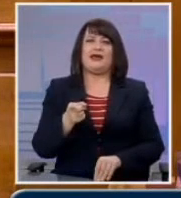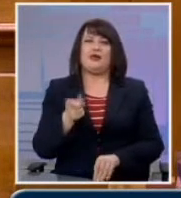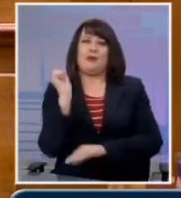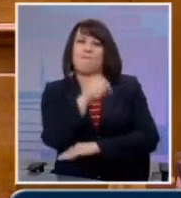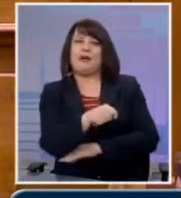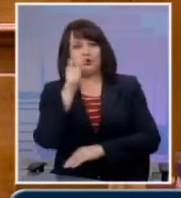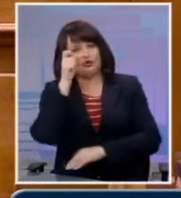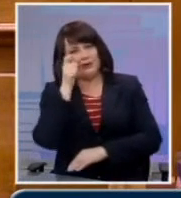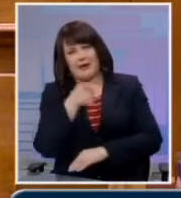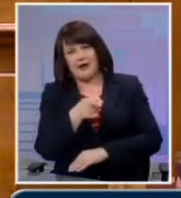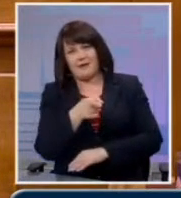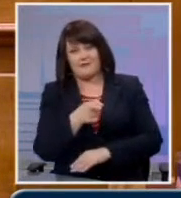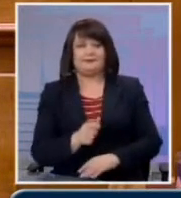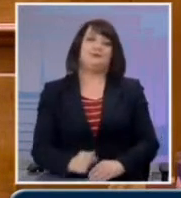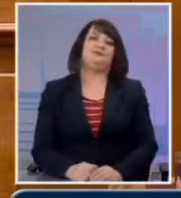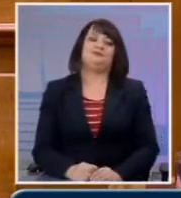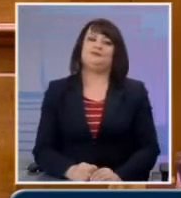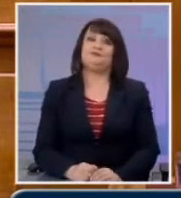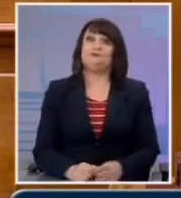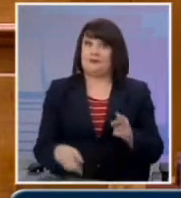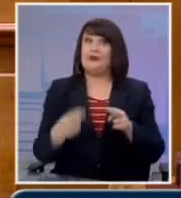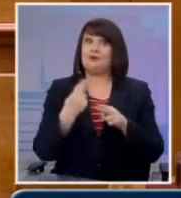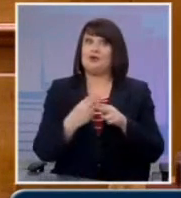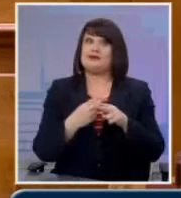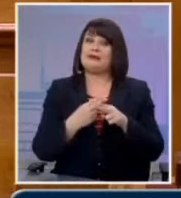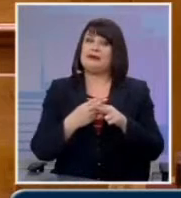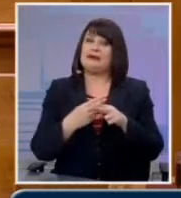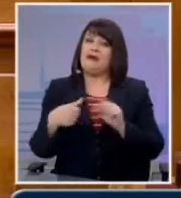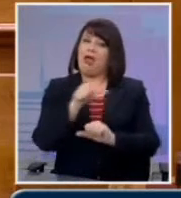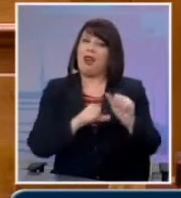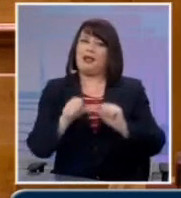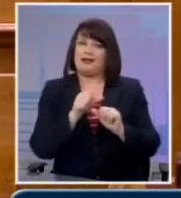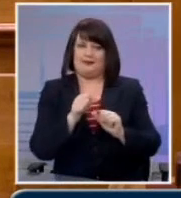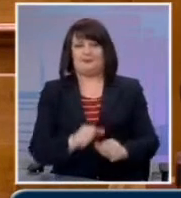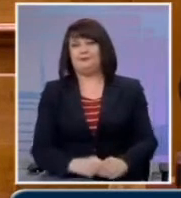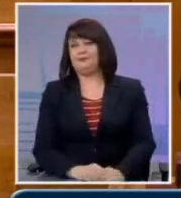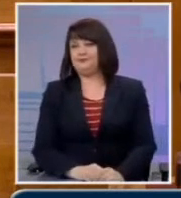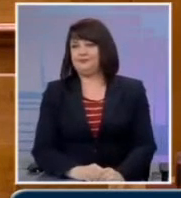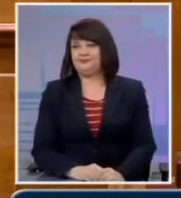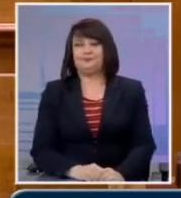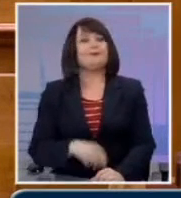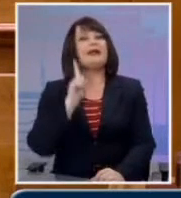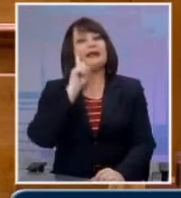Σαμαρά. Και αυτό είναι μια πολύ σημαντική αλλαγή. Κυρίες και κύριοι συνάδελφοι,